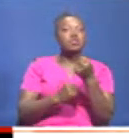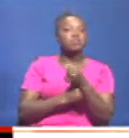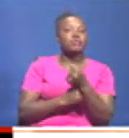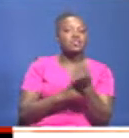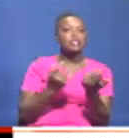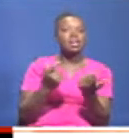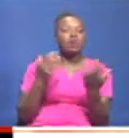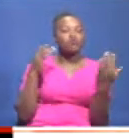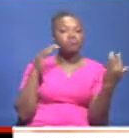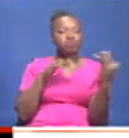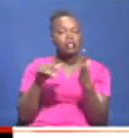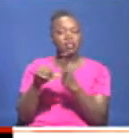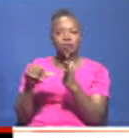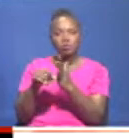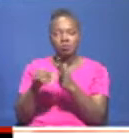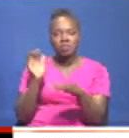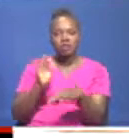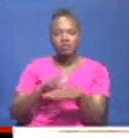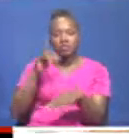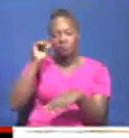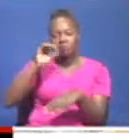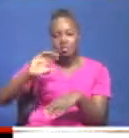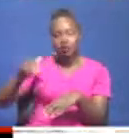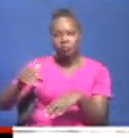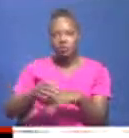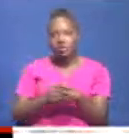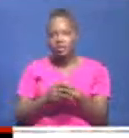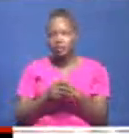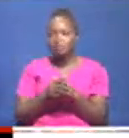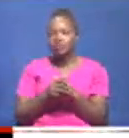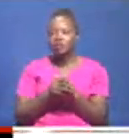woes affecting the Mombasa port.